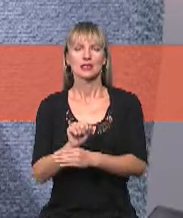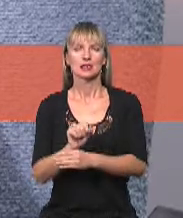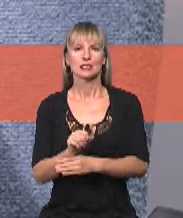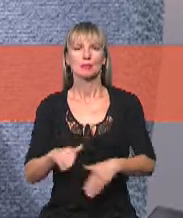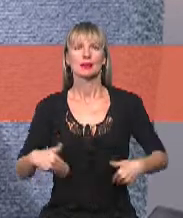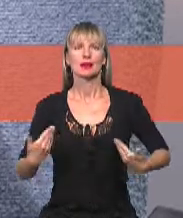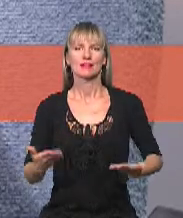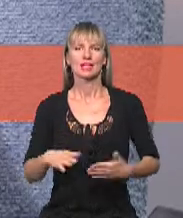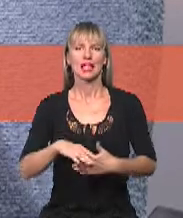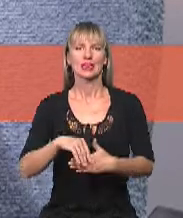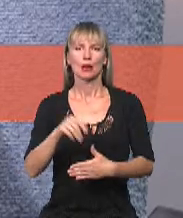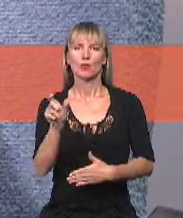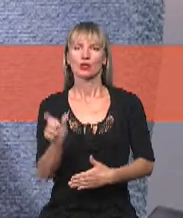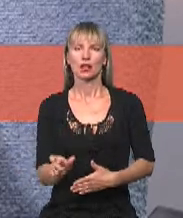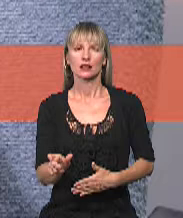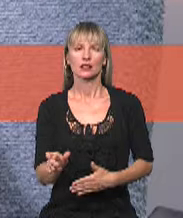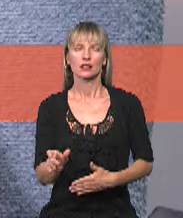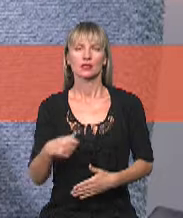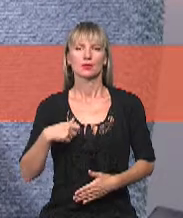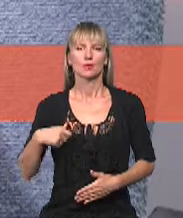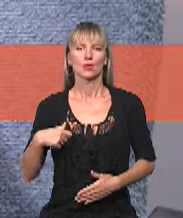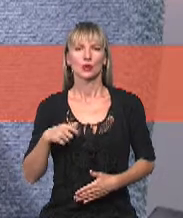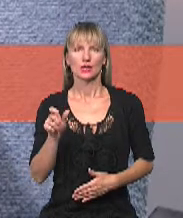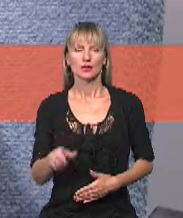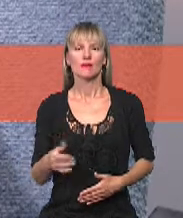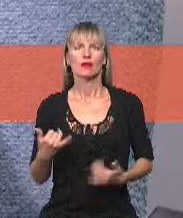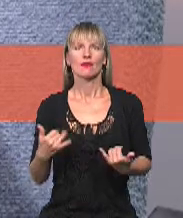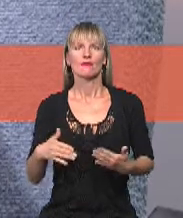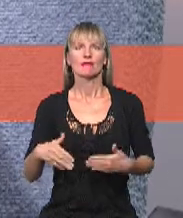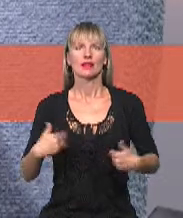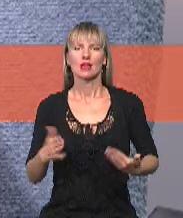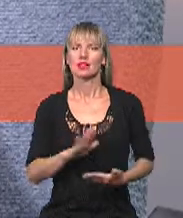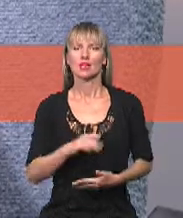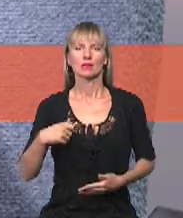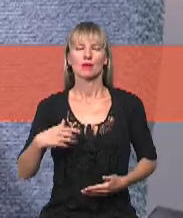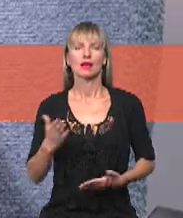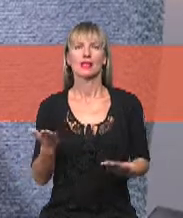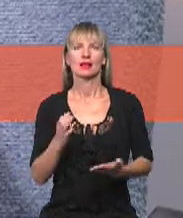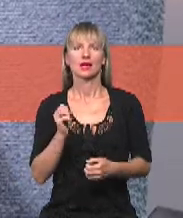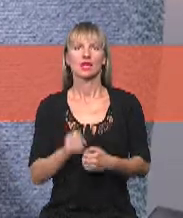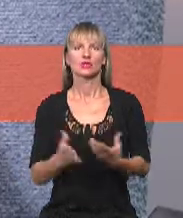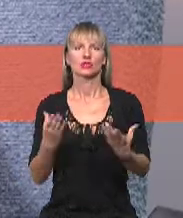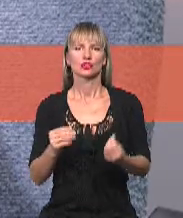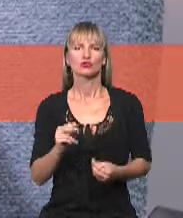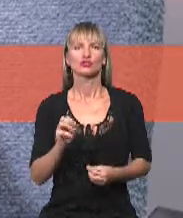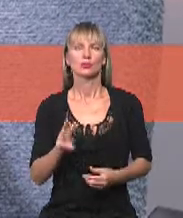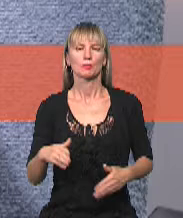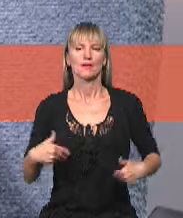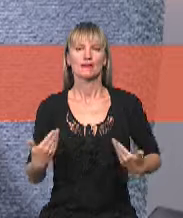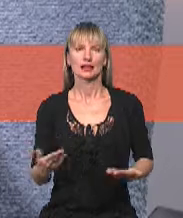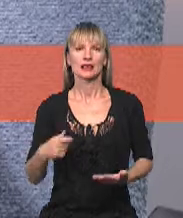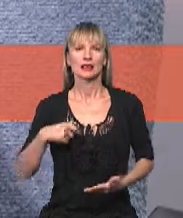«Привітай депутата». Ну а в нашій студії вітаємо не депутатів, а тих, кому є щодня чим